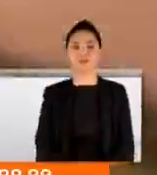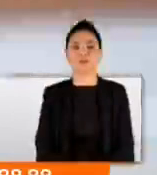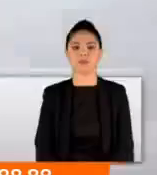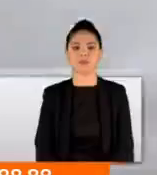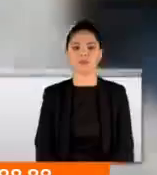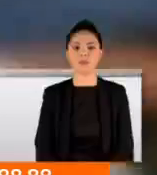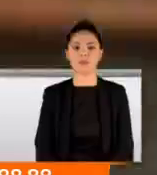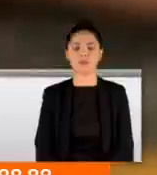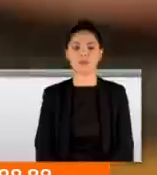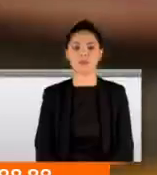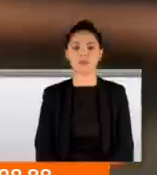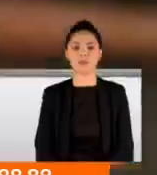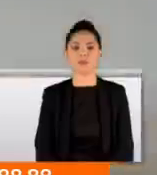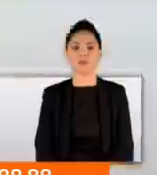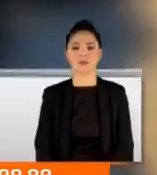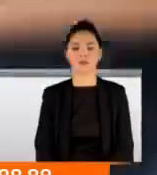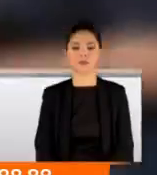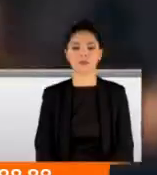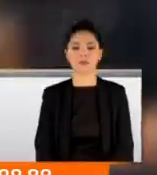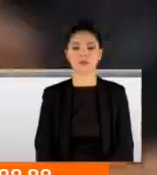gidelim. Tamam sus sus. Ay 100 lirayı ver.